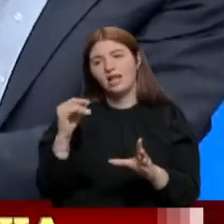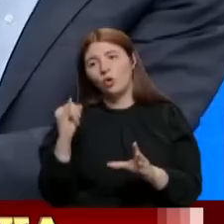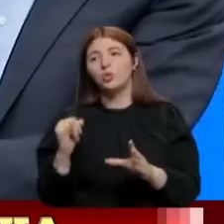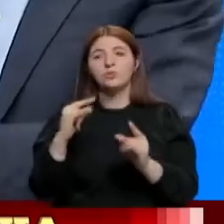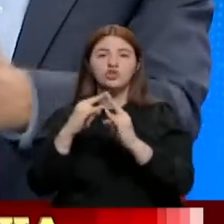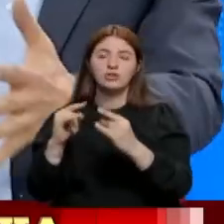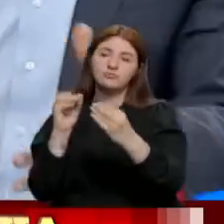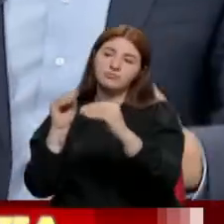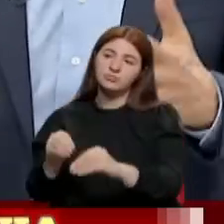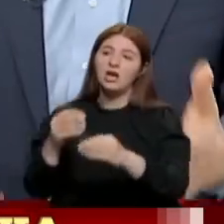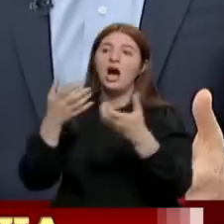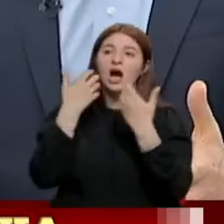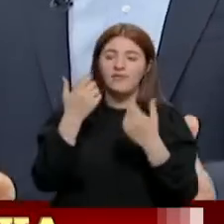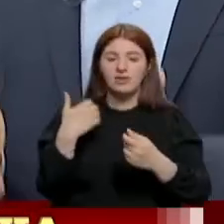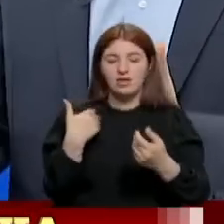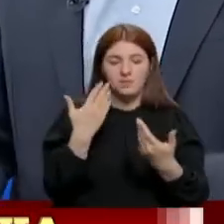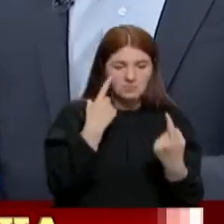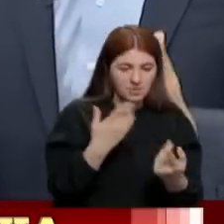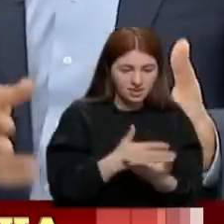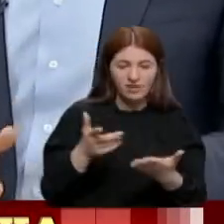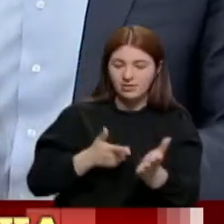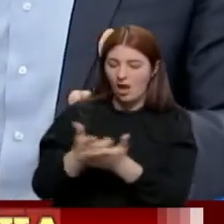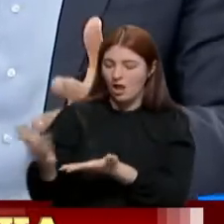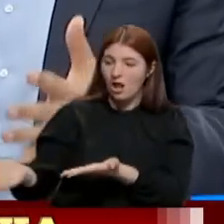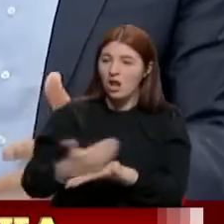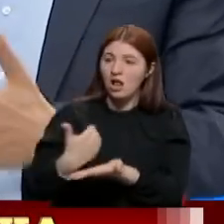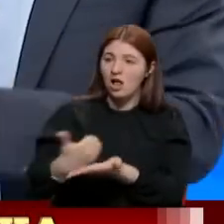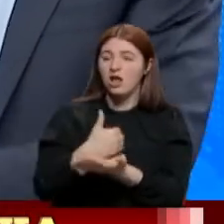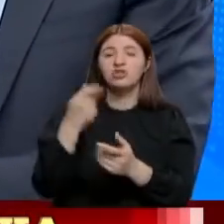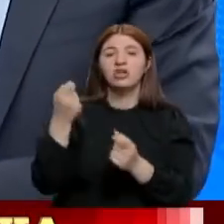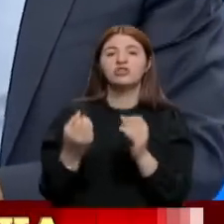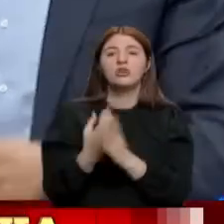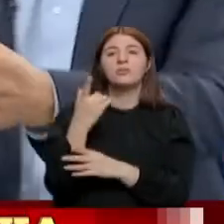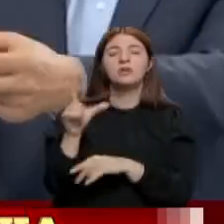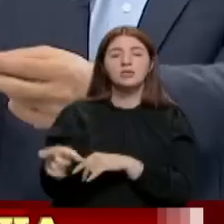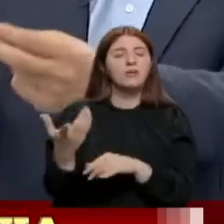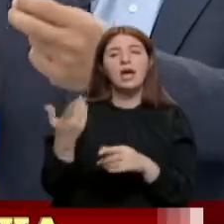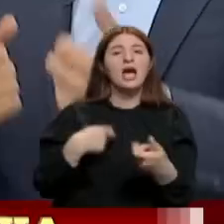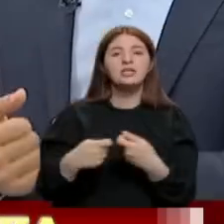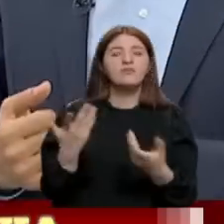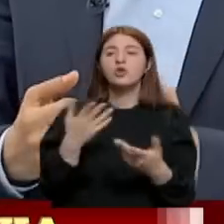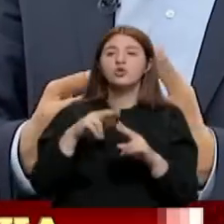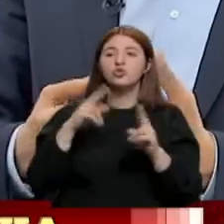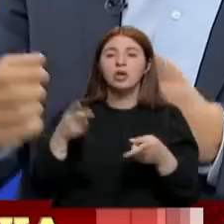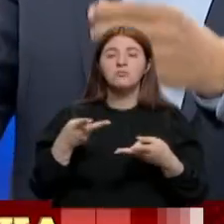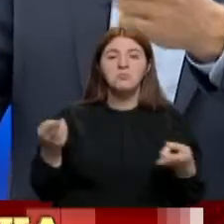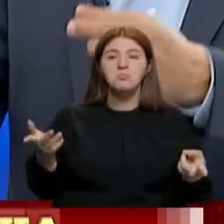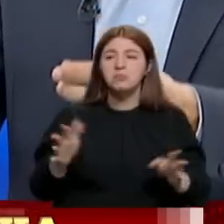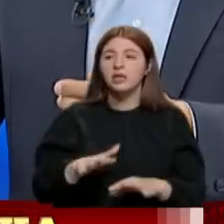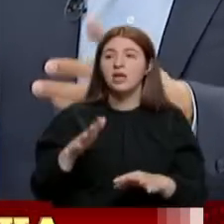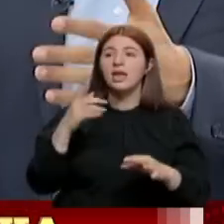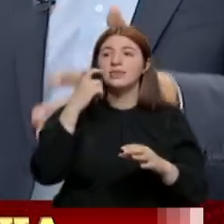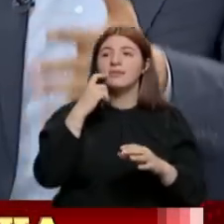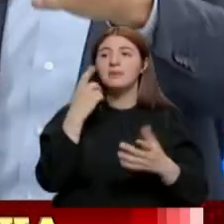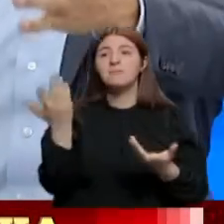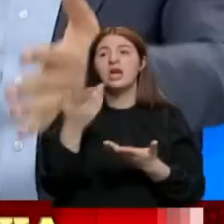bir çadır, hayvanını güdebileceği, tarlasını sürebileceği şartları yaratmamız gerekiyor. Esnafların mesela dükkanları yıkıldı.